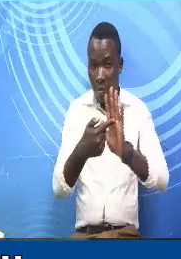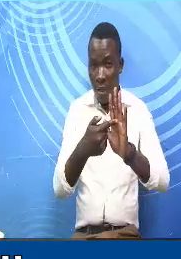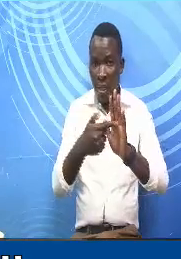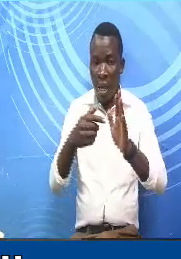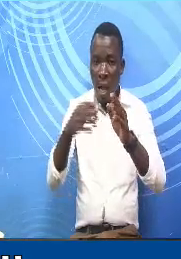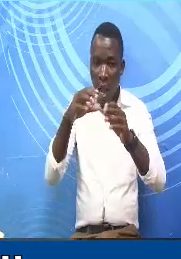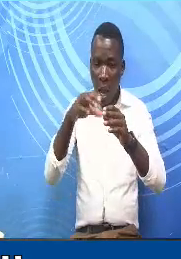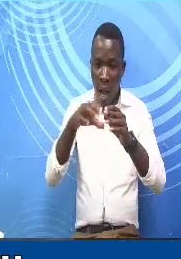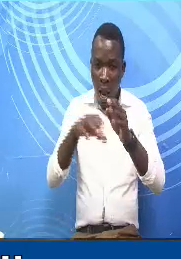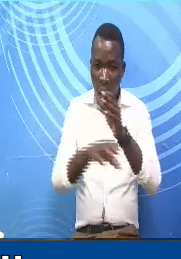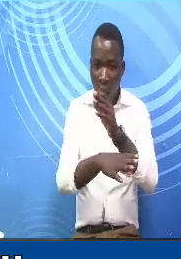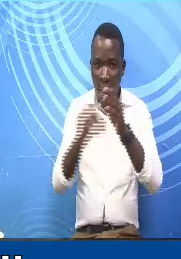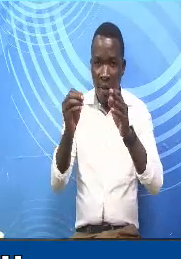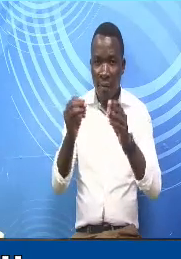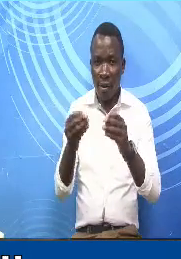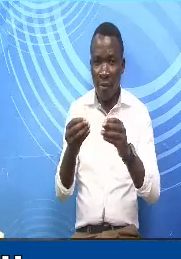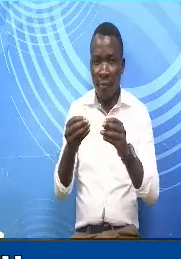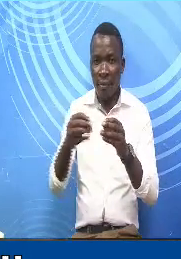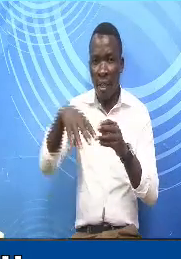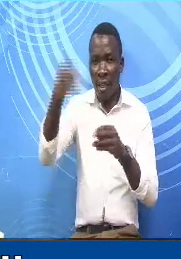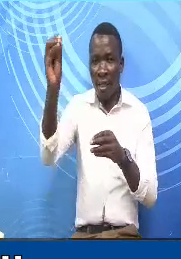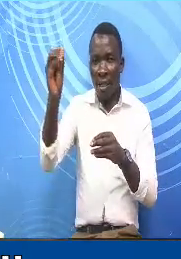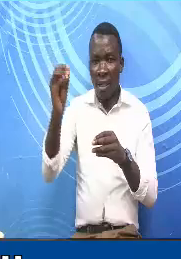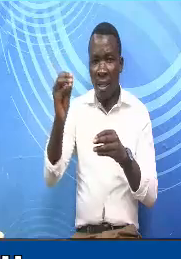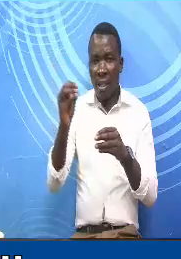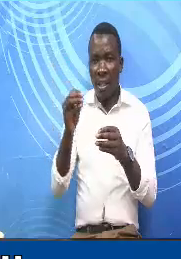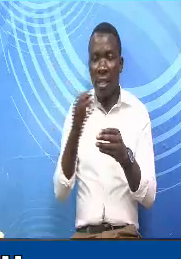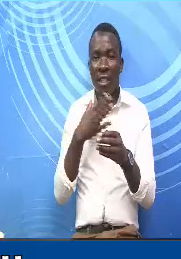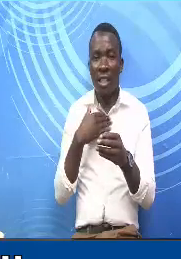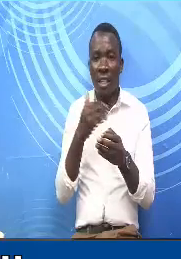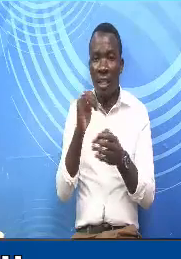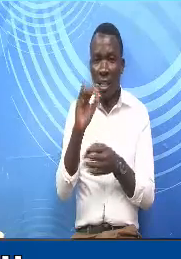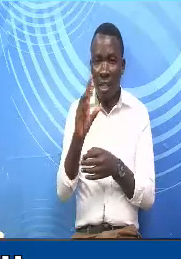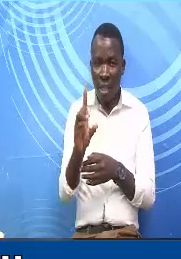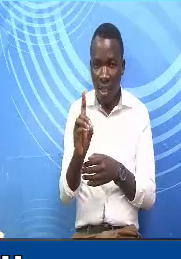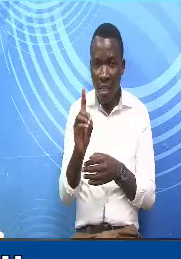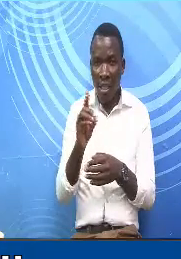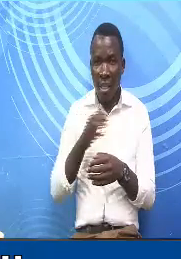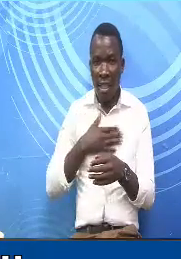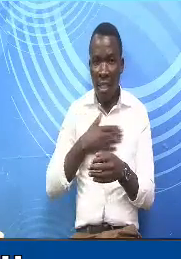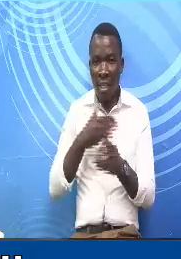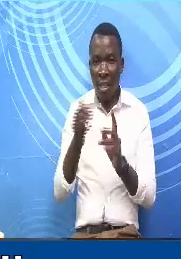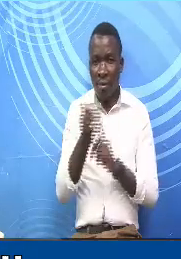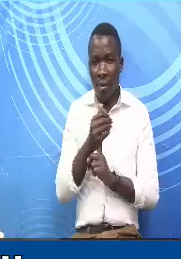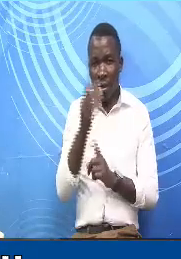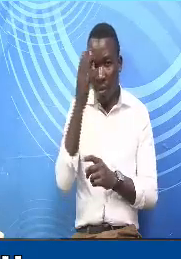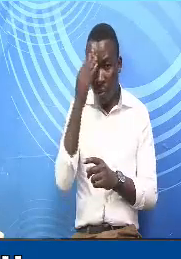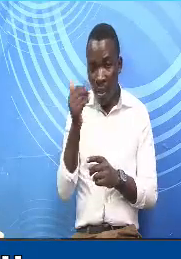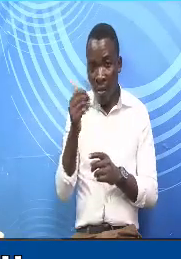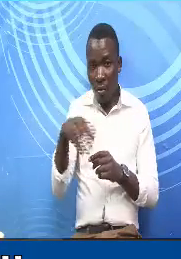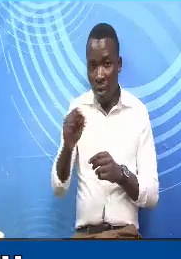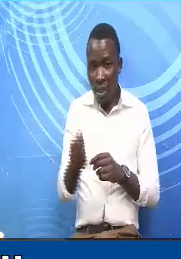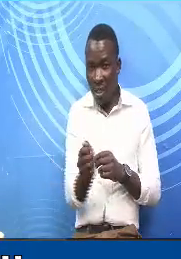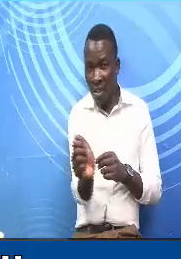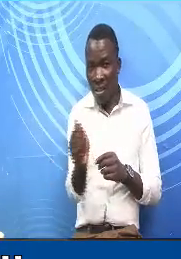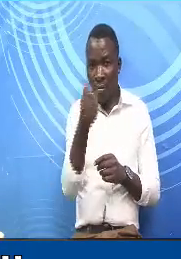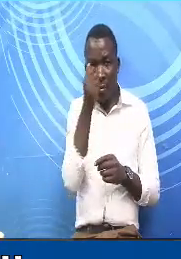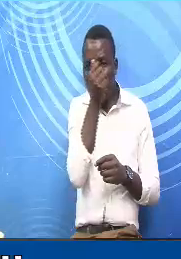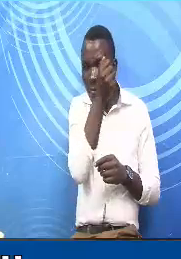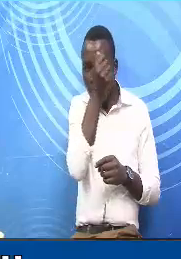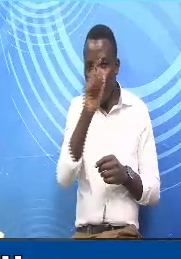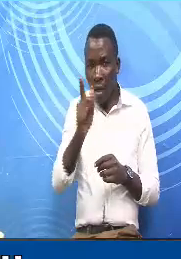arayijyana none nagira ngo irangamuntu yanjye iboneke kuko kugenda meze nk'inzererezi ntago mbishaka